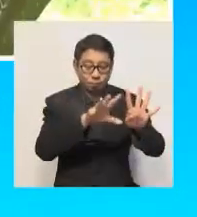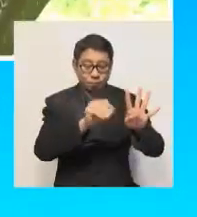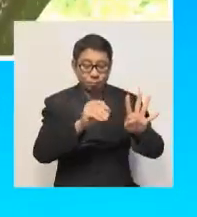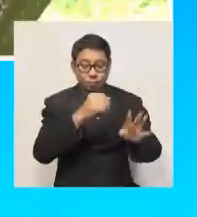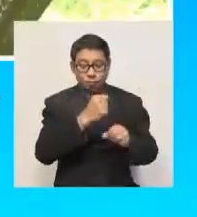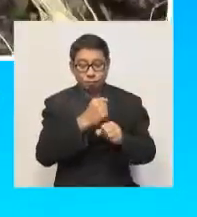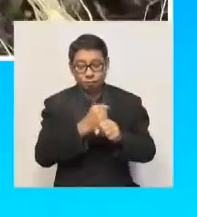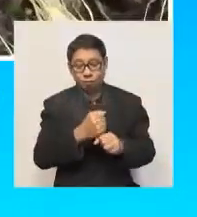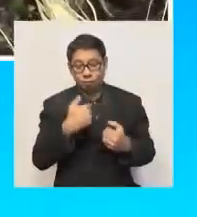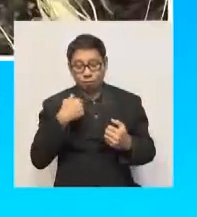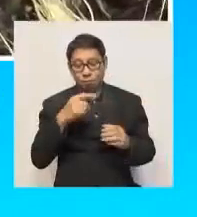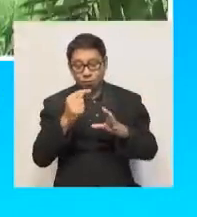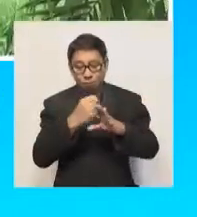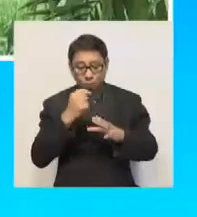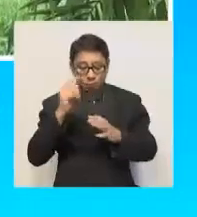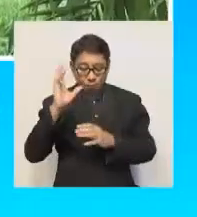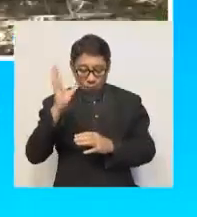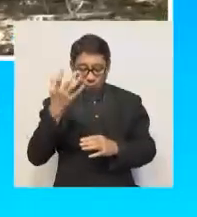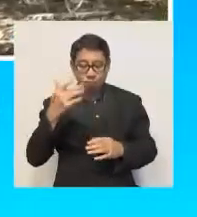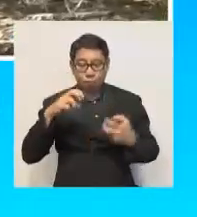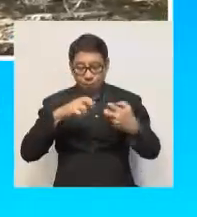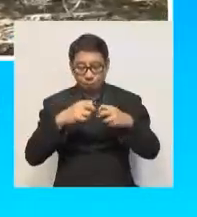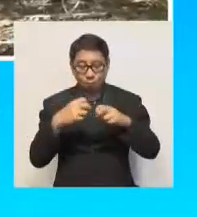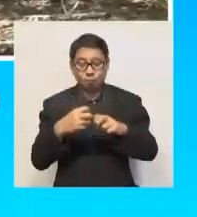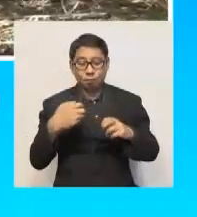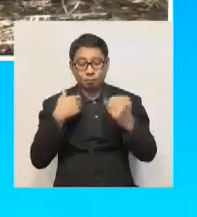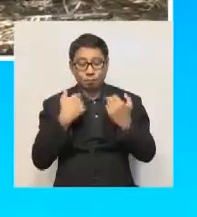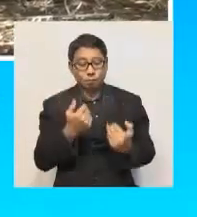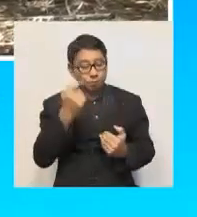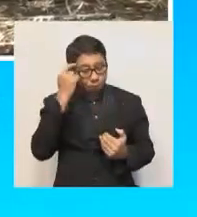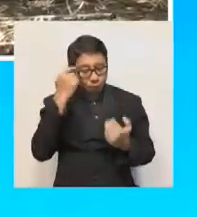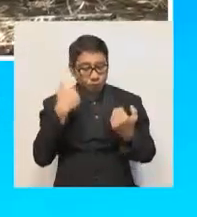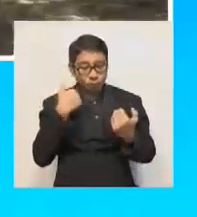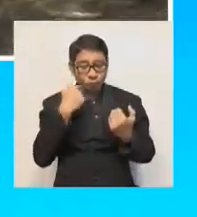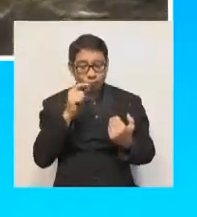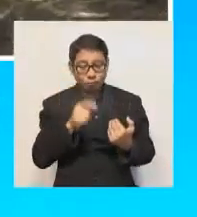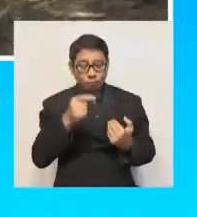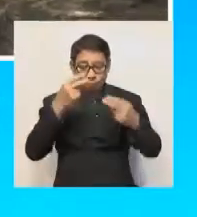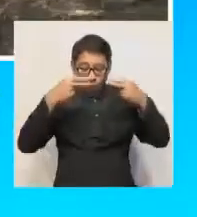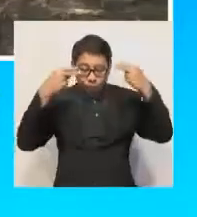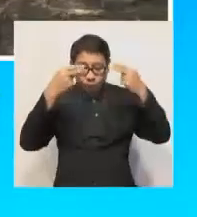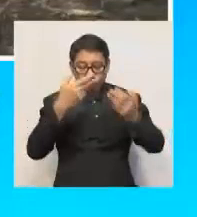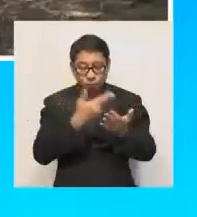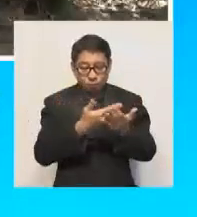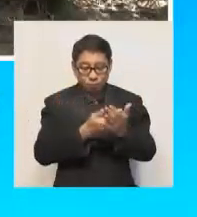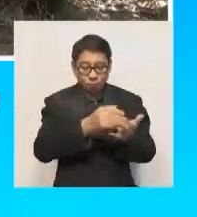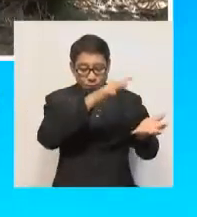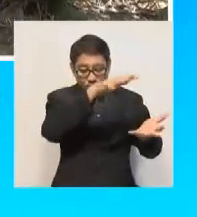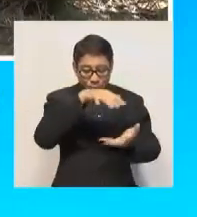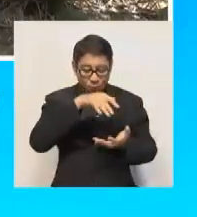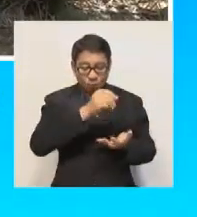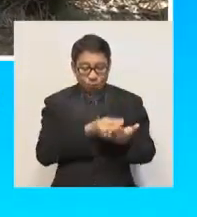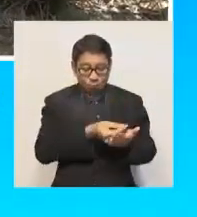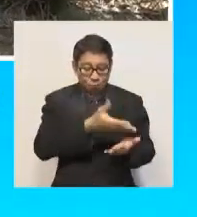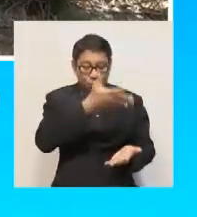เป็นการสวนกระแสตลาดโลกค่อนข้างเยอะ ครับ ซึ่งตรงนี้เนี่ยเราก็ต้องนั่งกังวลอีกถ้าเราราคามันสูงเกินไปนะ